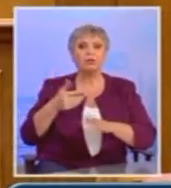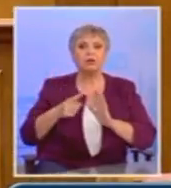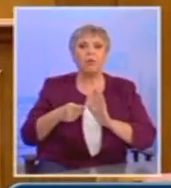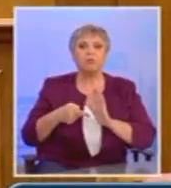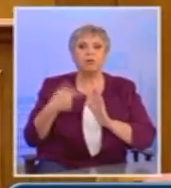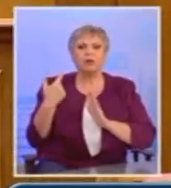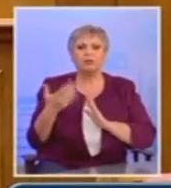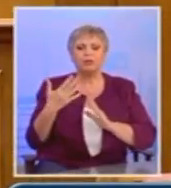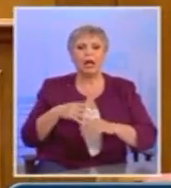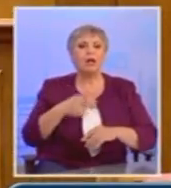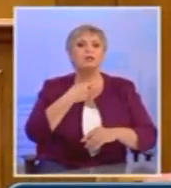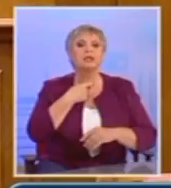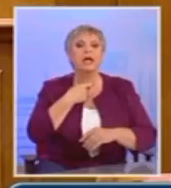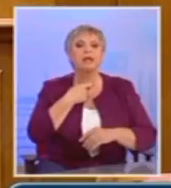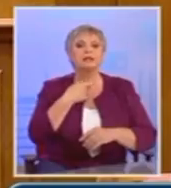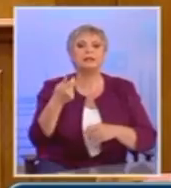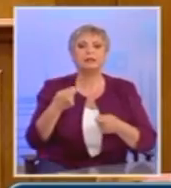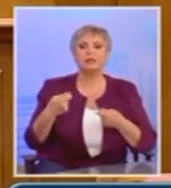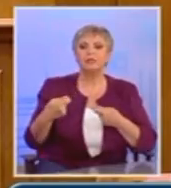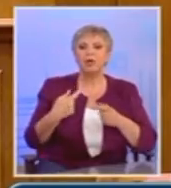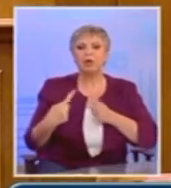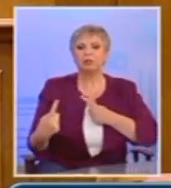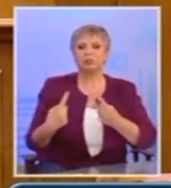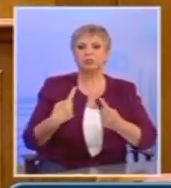Διαπραγματευτήκαμε σκληρά για την Ελλάδα,